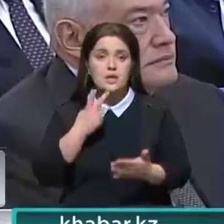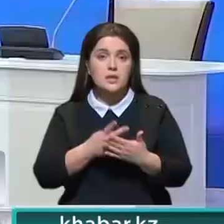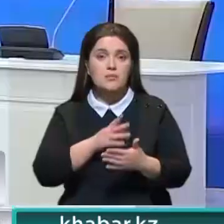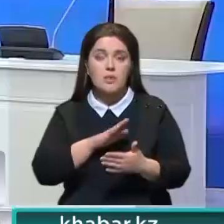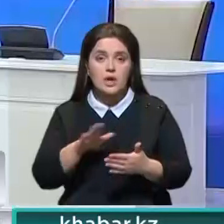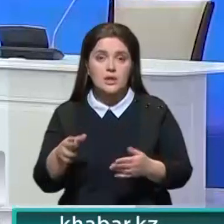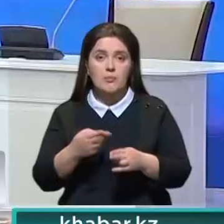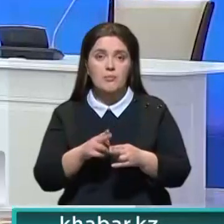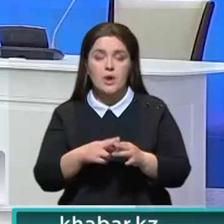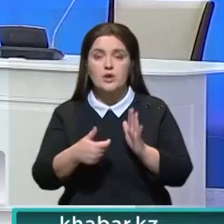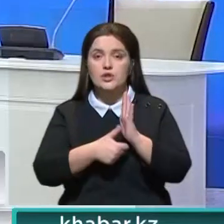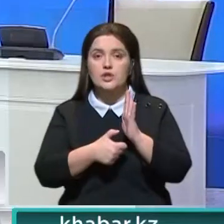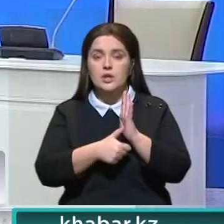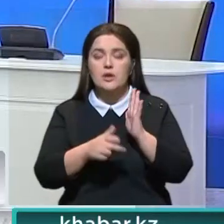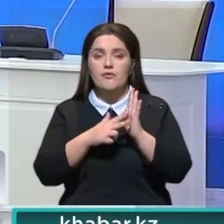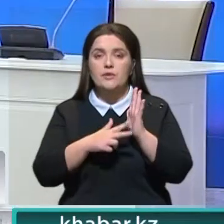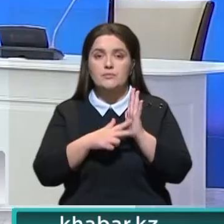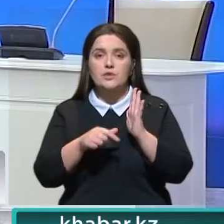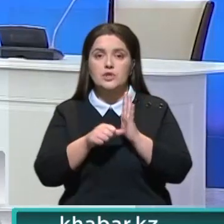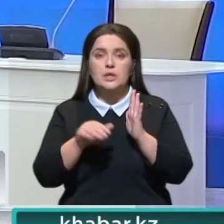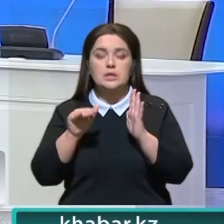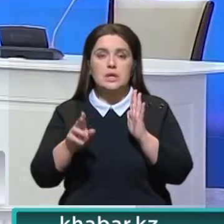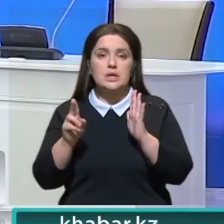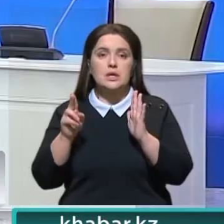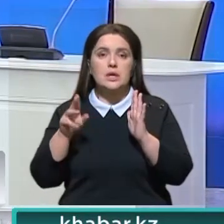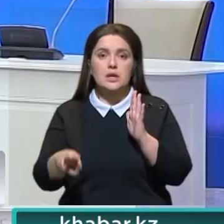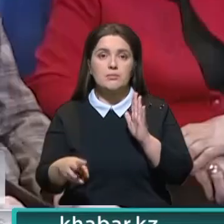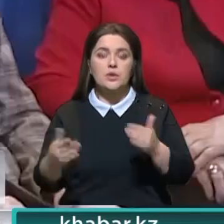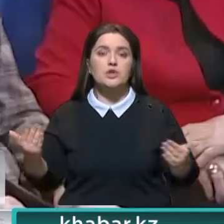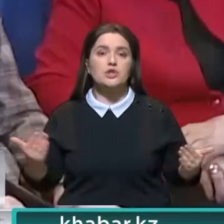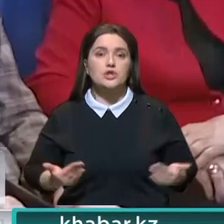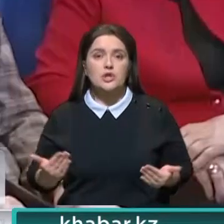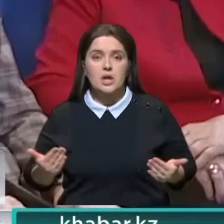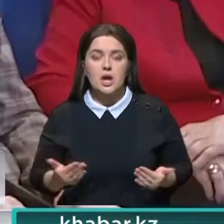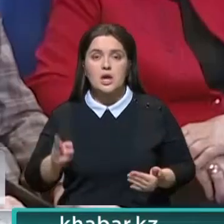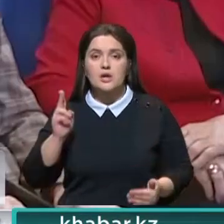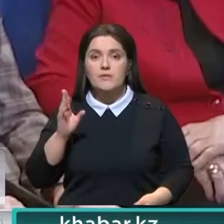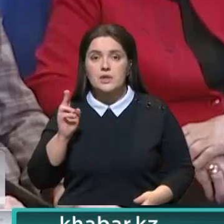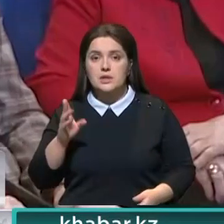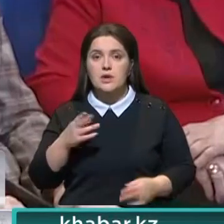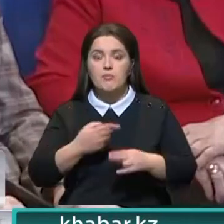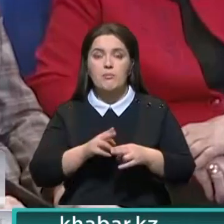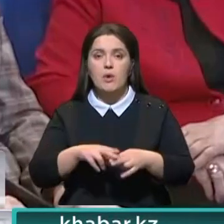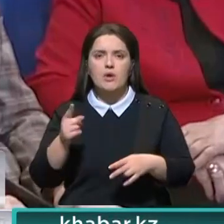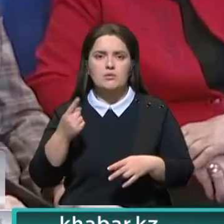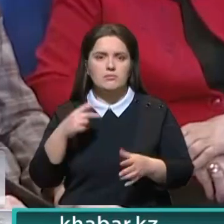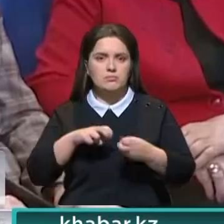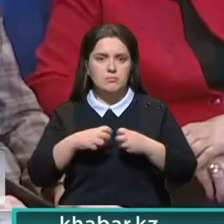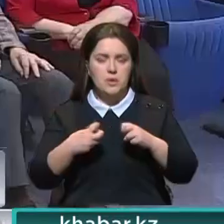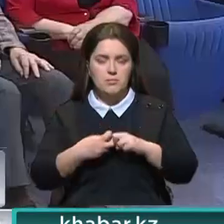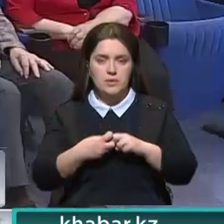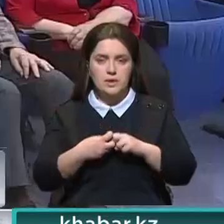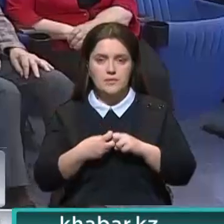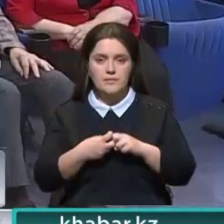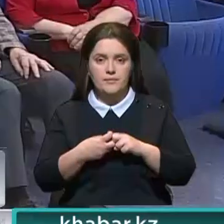года 686 тысяч квадратных метров жилья, квартирный вопрос остается одной из острых проблем